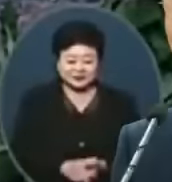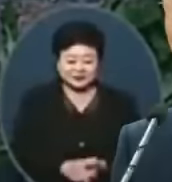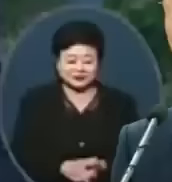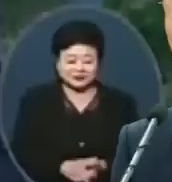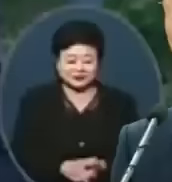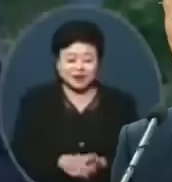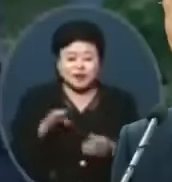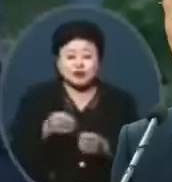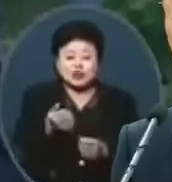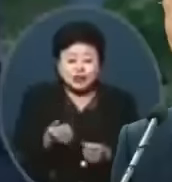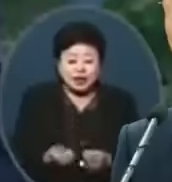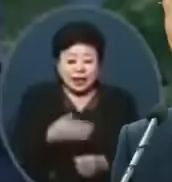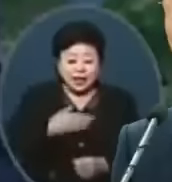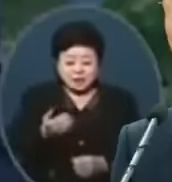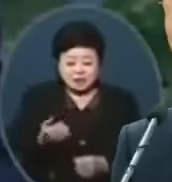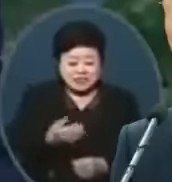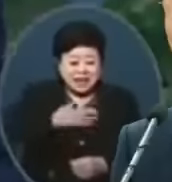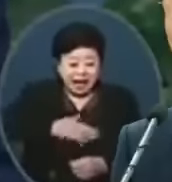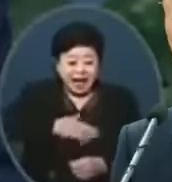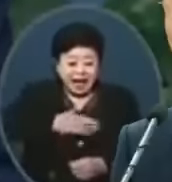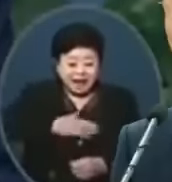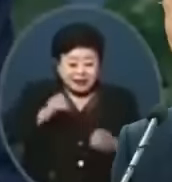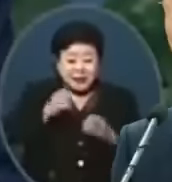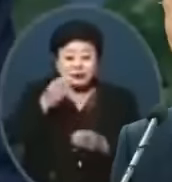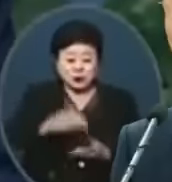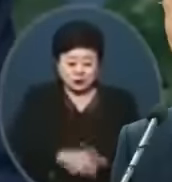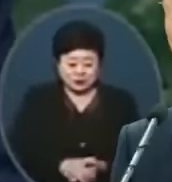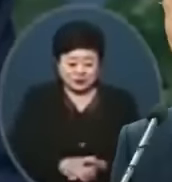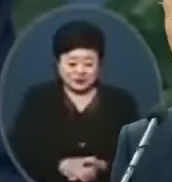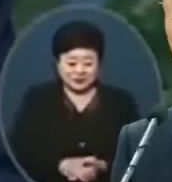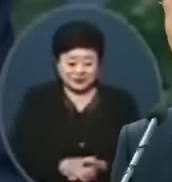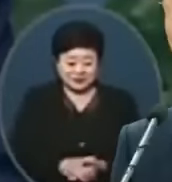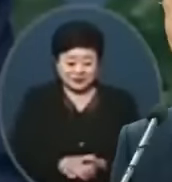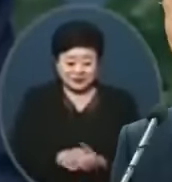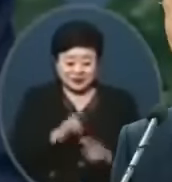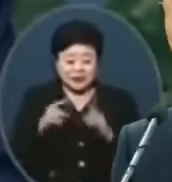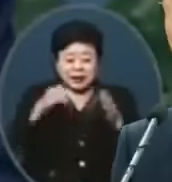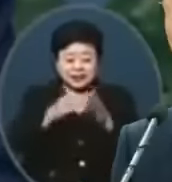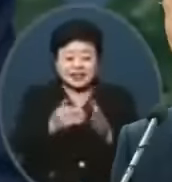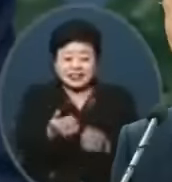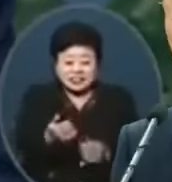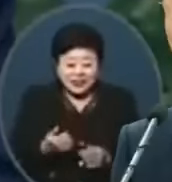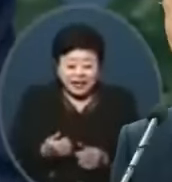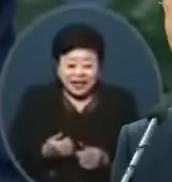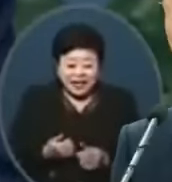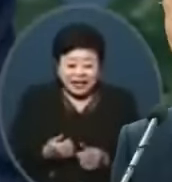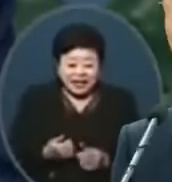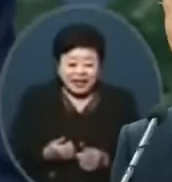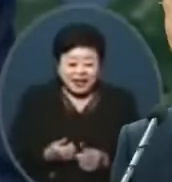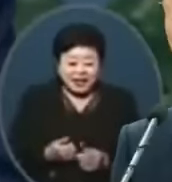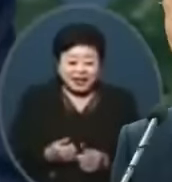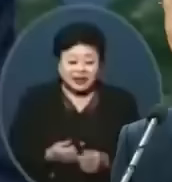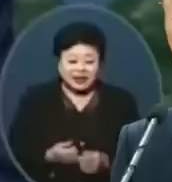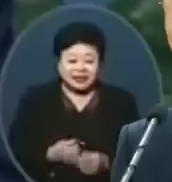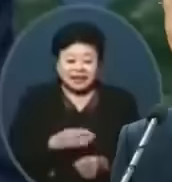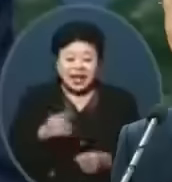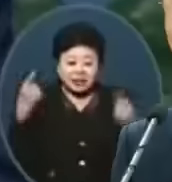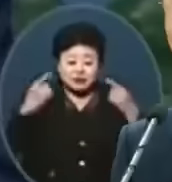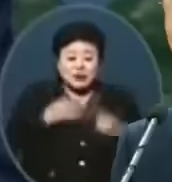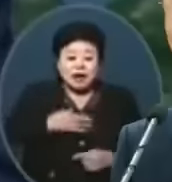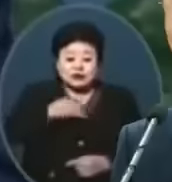야, 부르기 전에 이미 응답하고 기도 끝나기 전에 이미